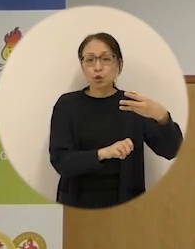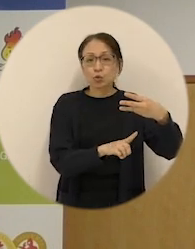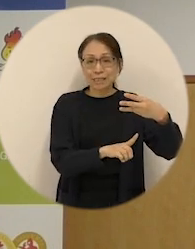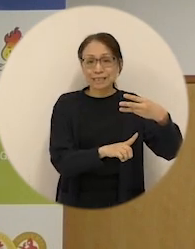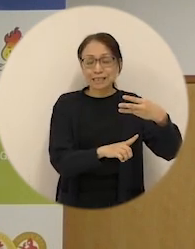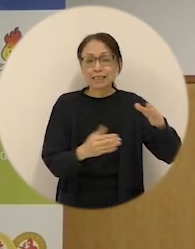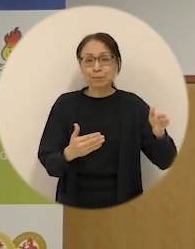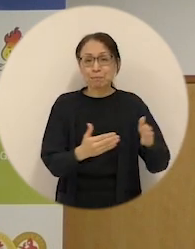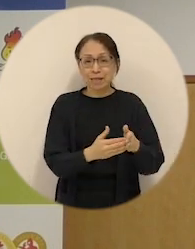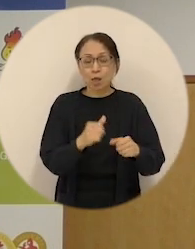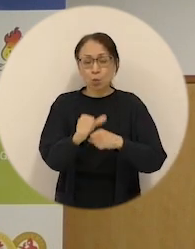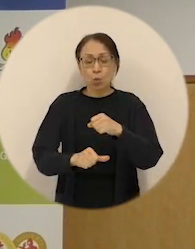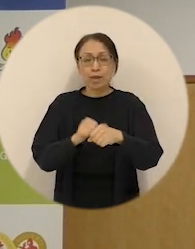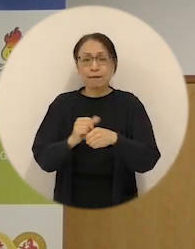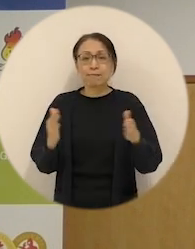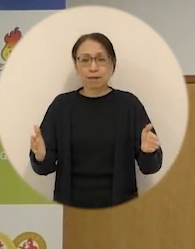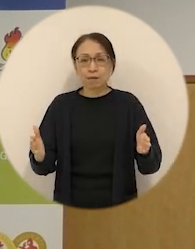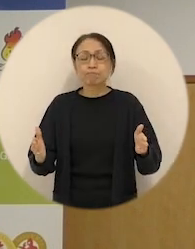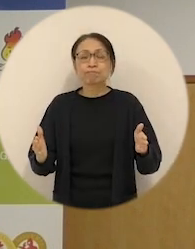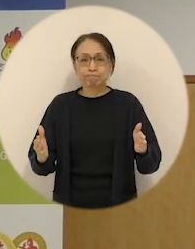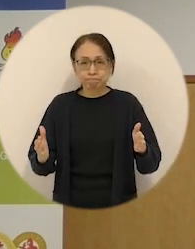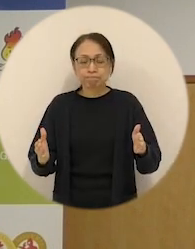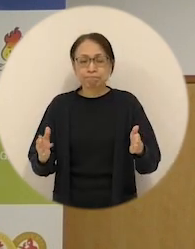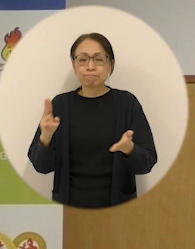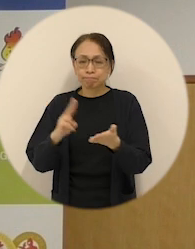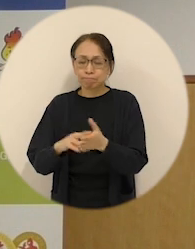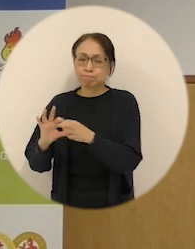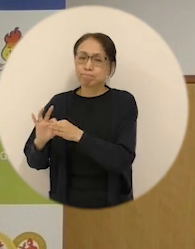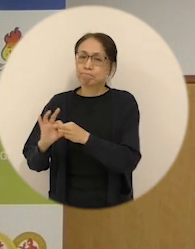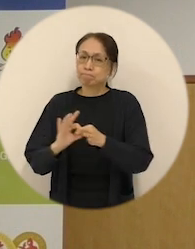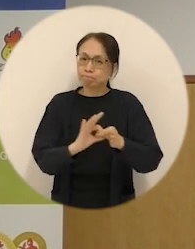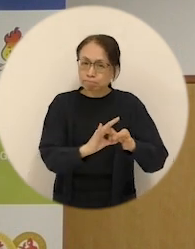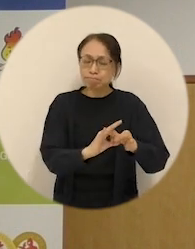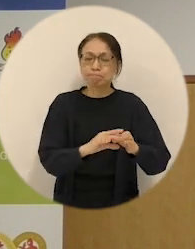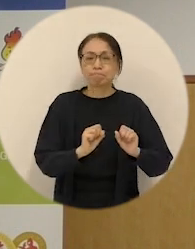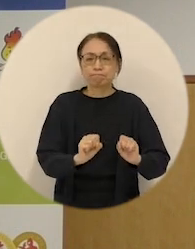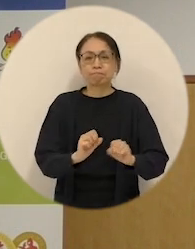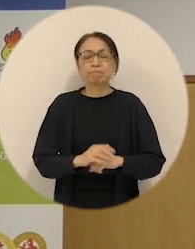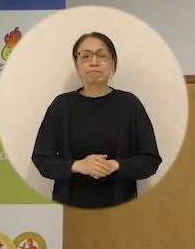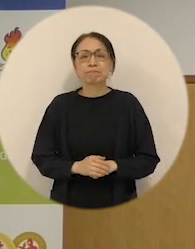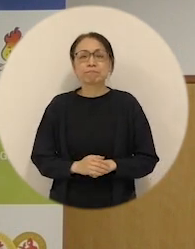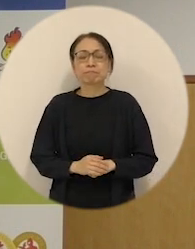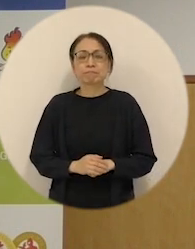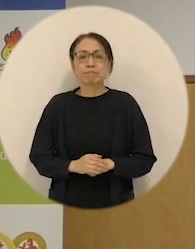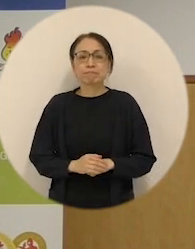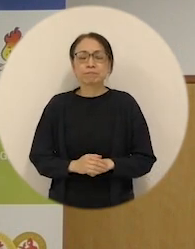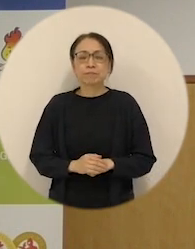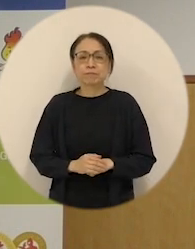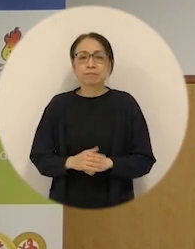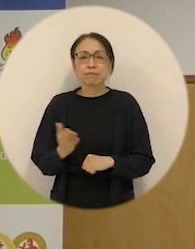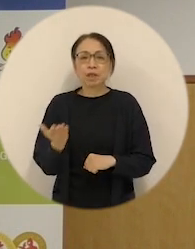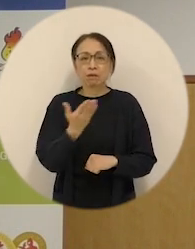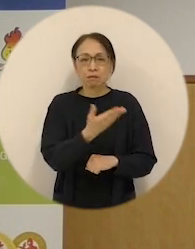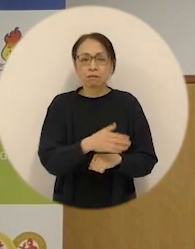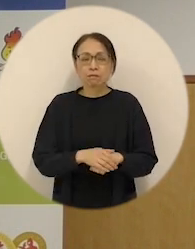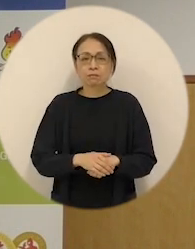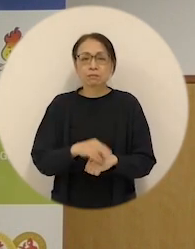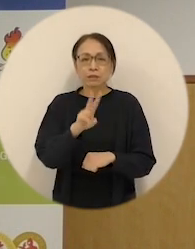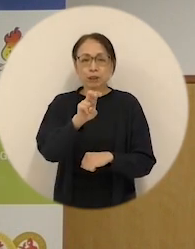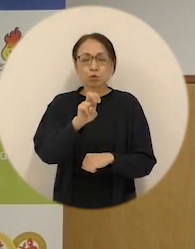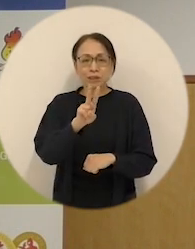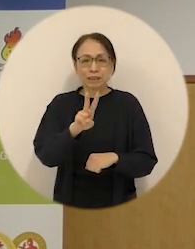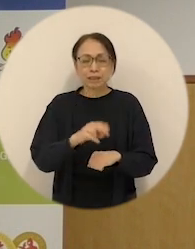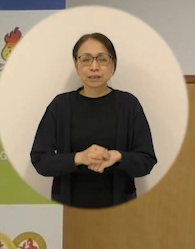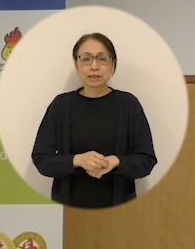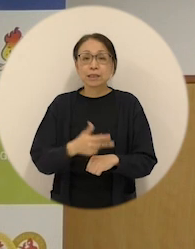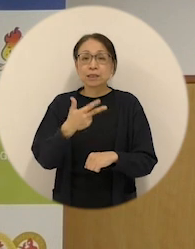間引き続き同法人を指定管理者とするものであります。次に議案第22号須